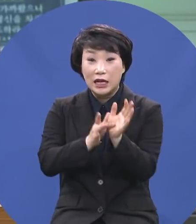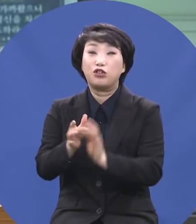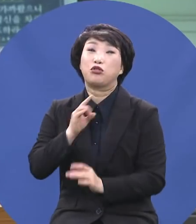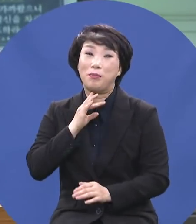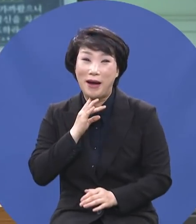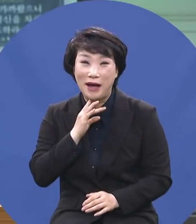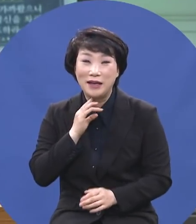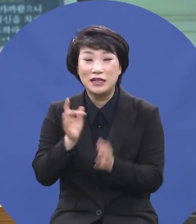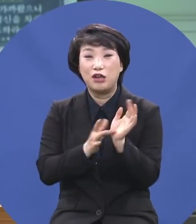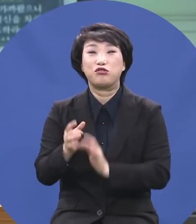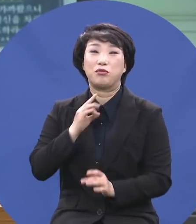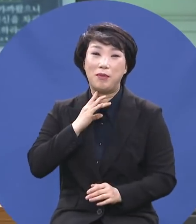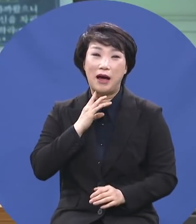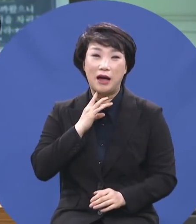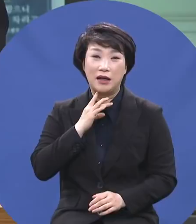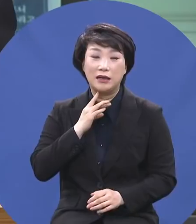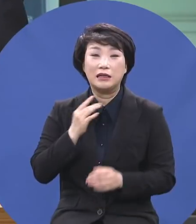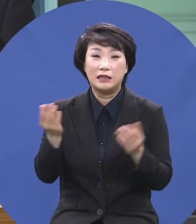예수만